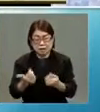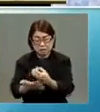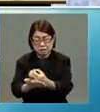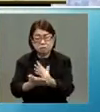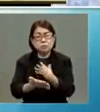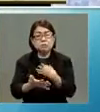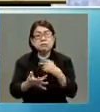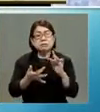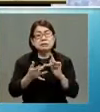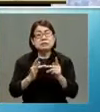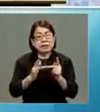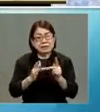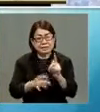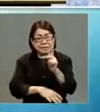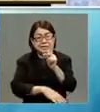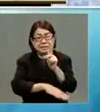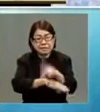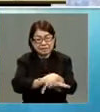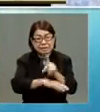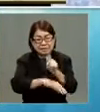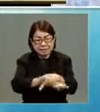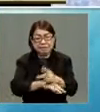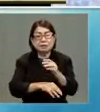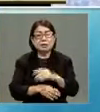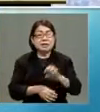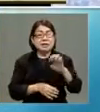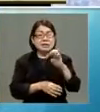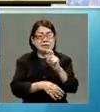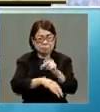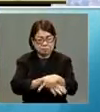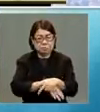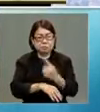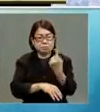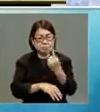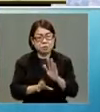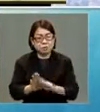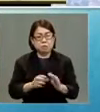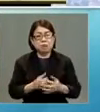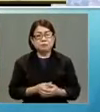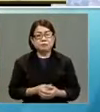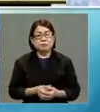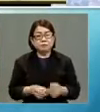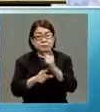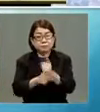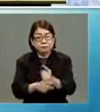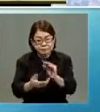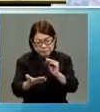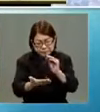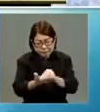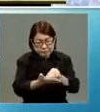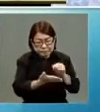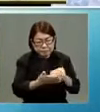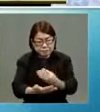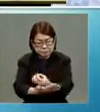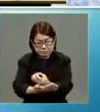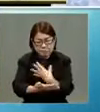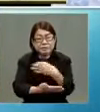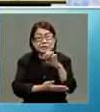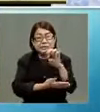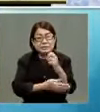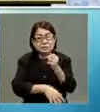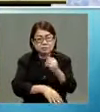เมลเท่านั้นนะครับให้ท่านเปิดอีเมลที่ท่านใช้งานได้นะครับแต่ที่ท่านลงทะเบียนไปนะครับข้างในจะบอกชัดเจนนะครับว่